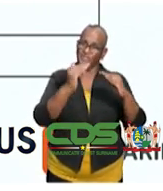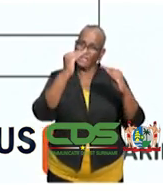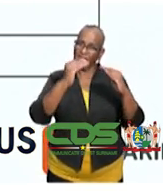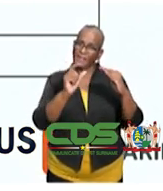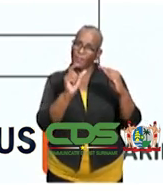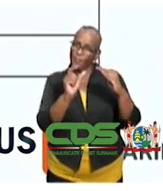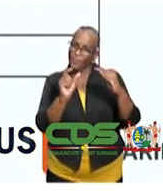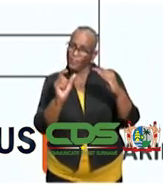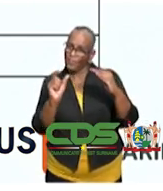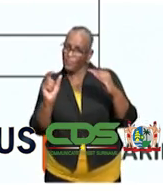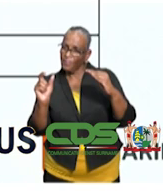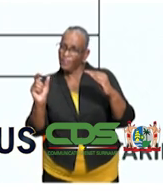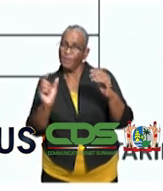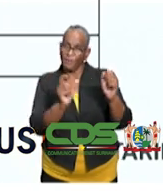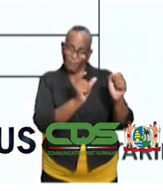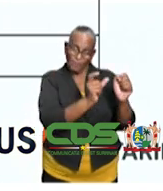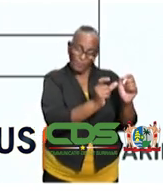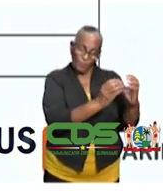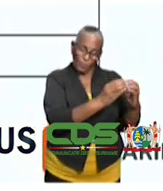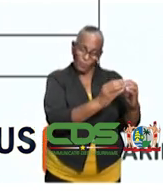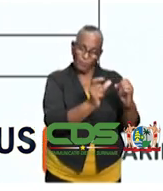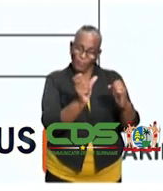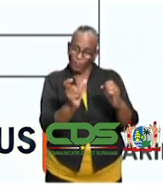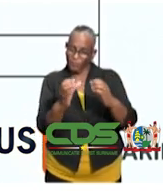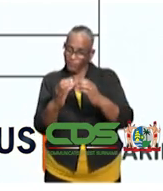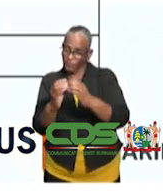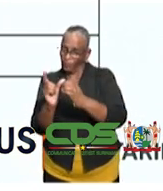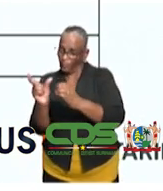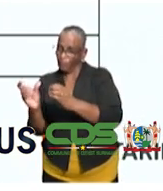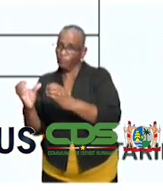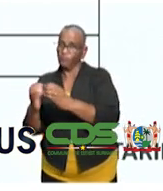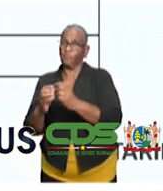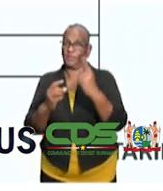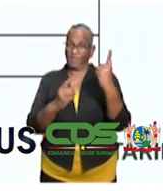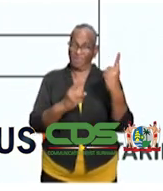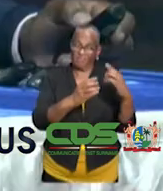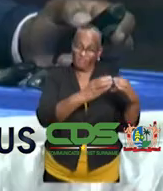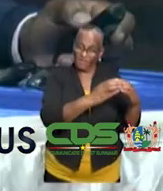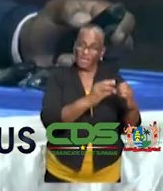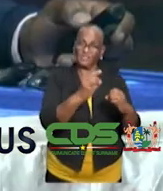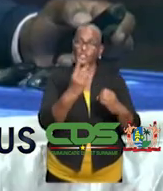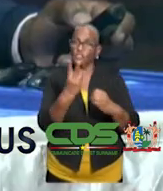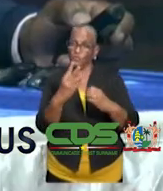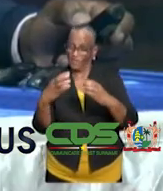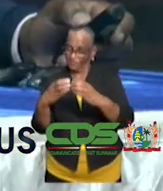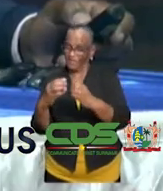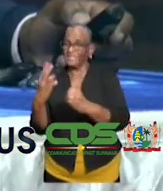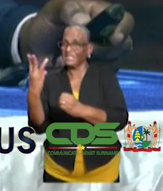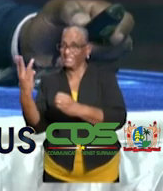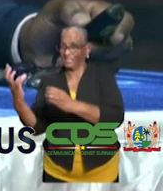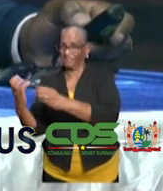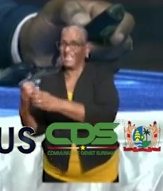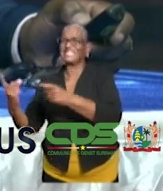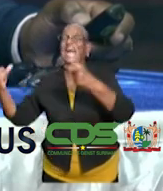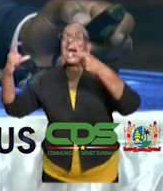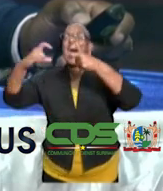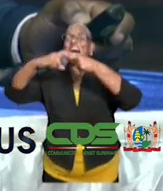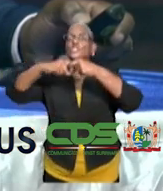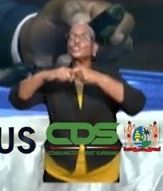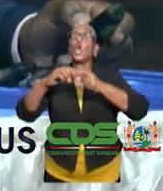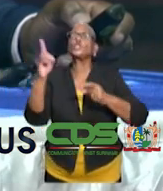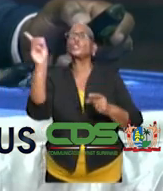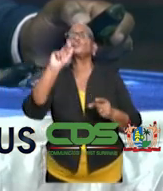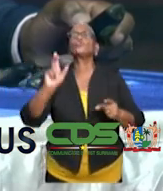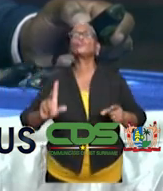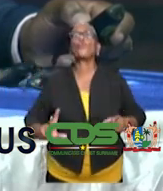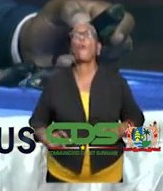subgroepen, namelijk 1-fase, 2-fase en 3-fase aansluitingen.